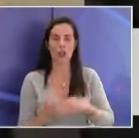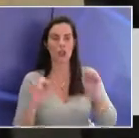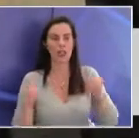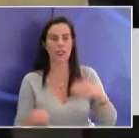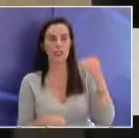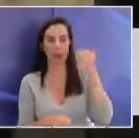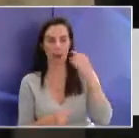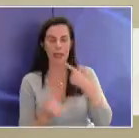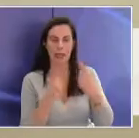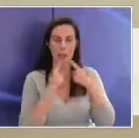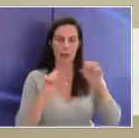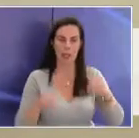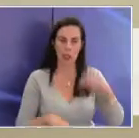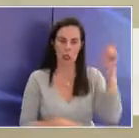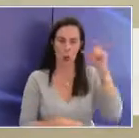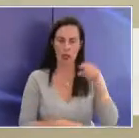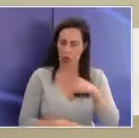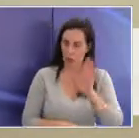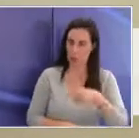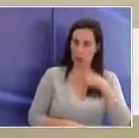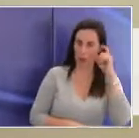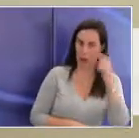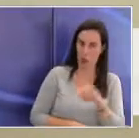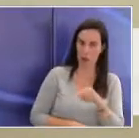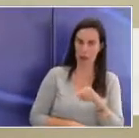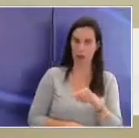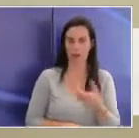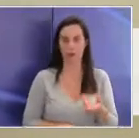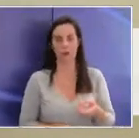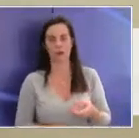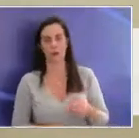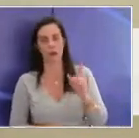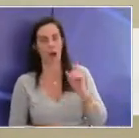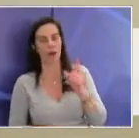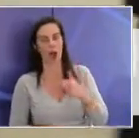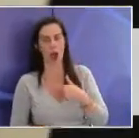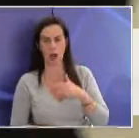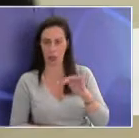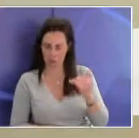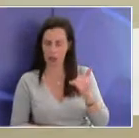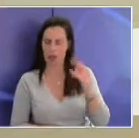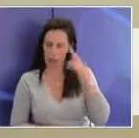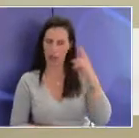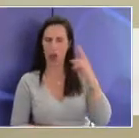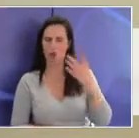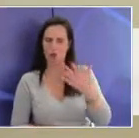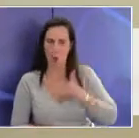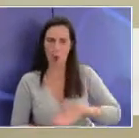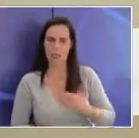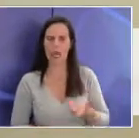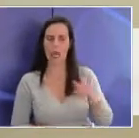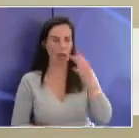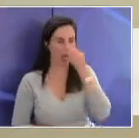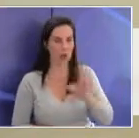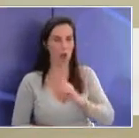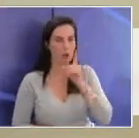טראמפ עם ארדואן. שזה גם צריך להדאיג אותנו, כמו שאת אומרת. אבל הנושא הזה כן היה בשיח.